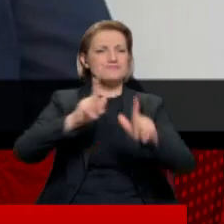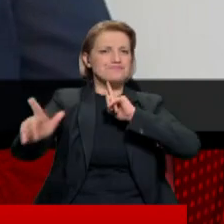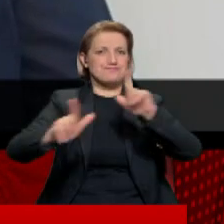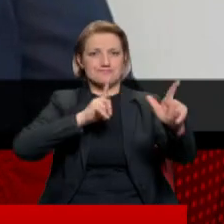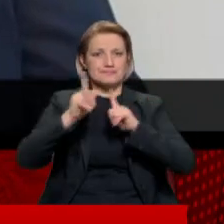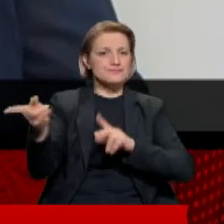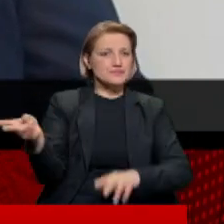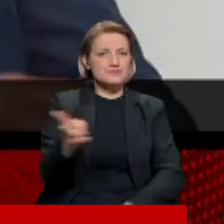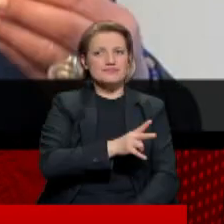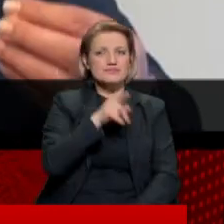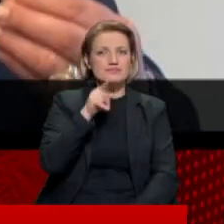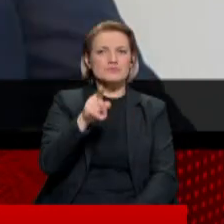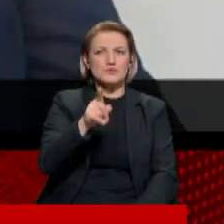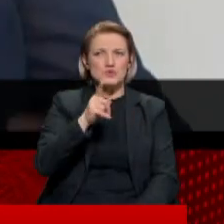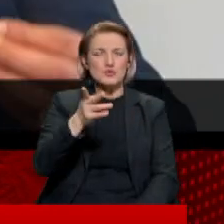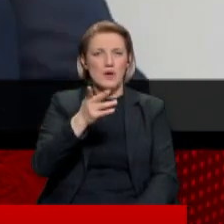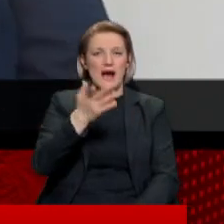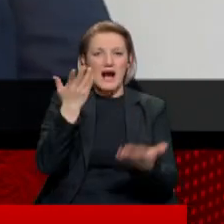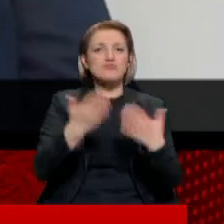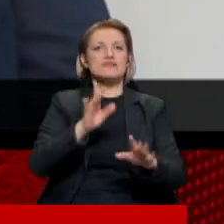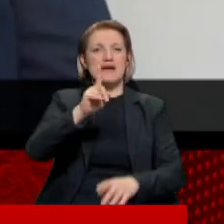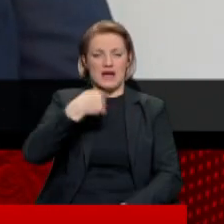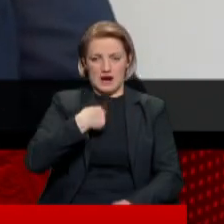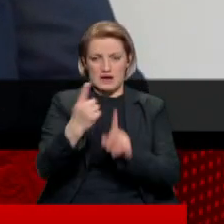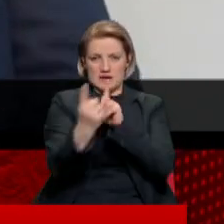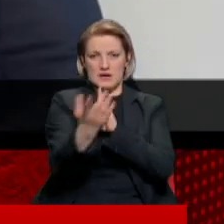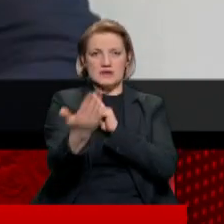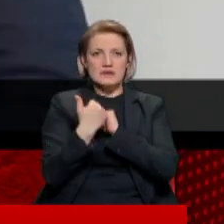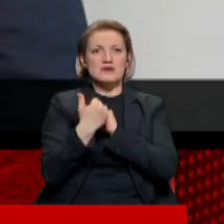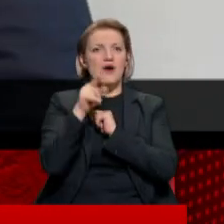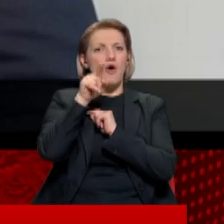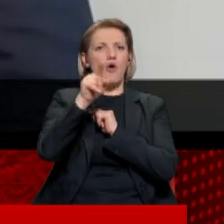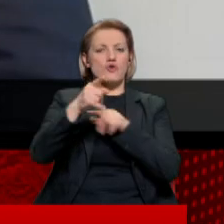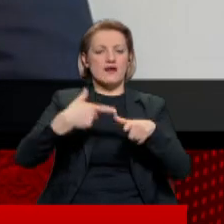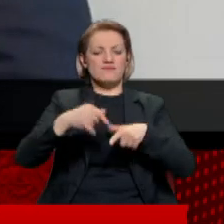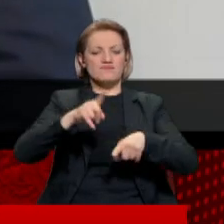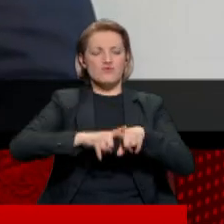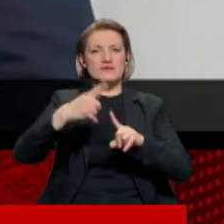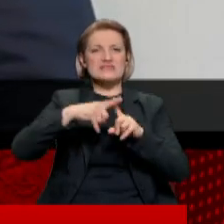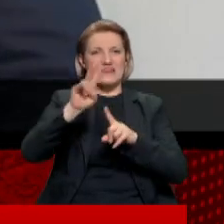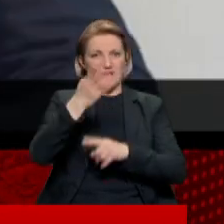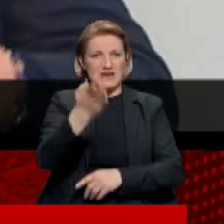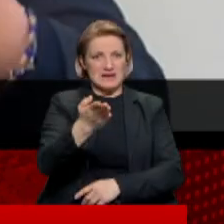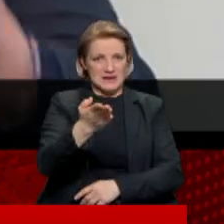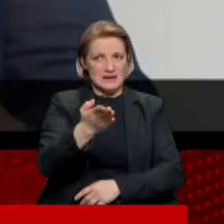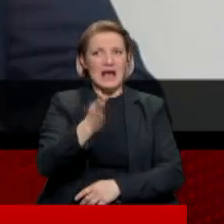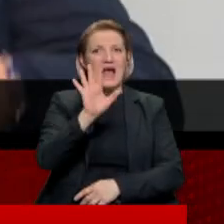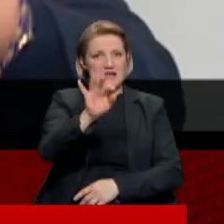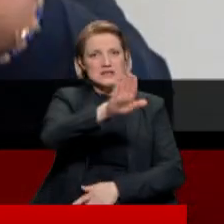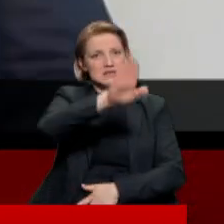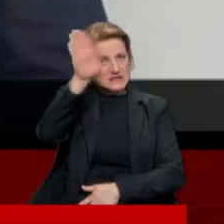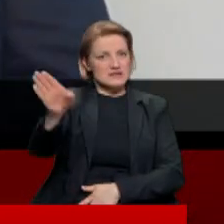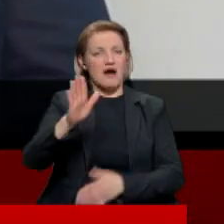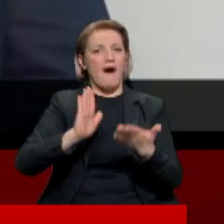bağıra öldüler. Bunu da inkar eden geçsin karşıma. Siz orada Fox televizyonsunuzun.